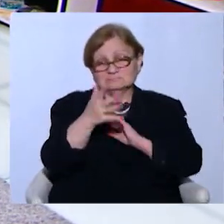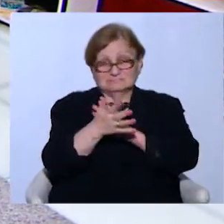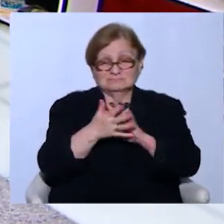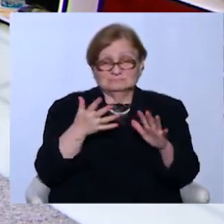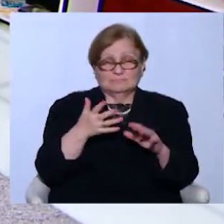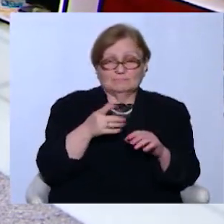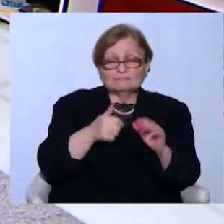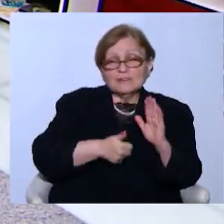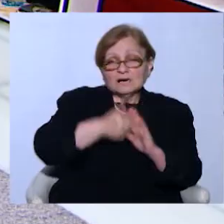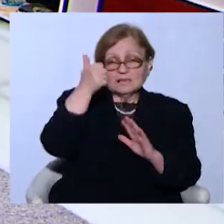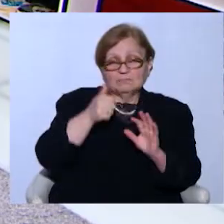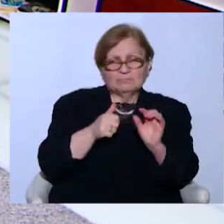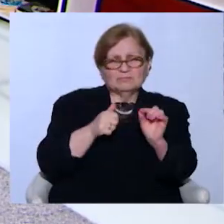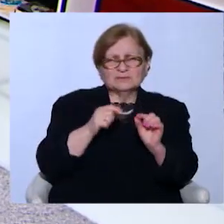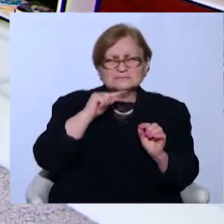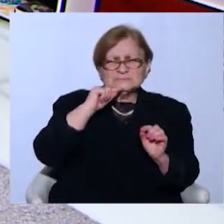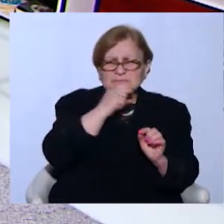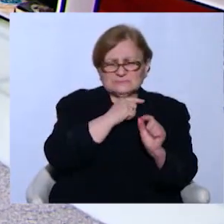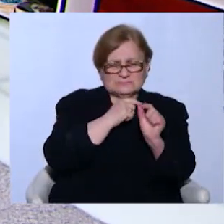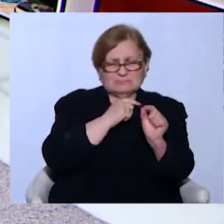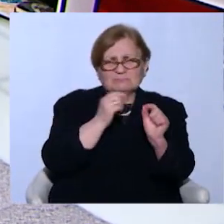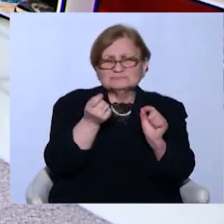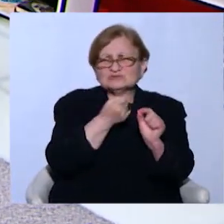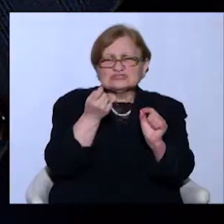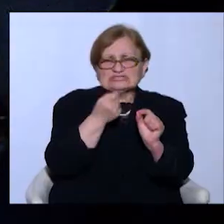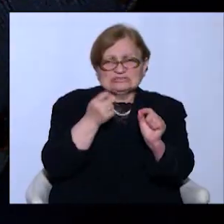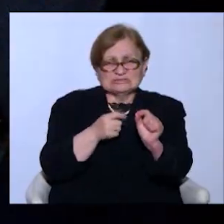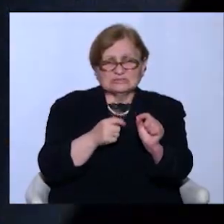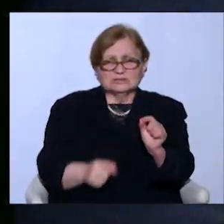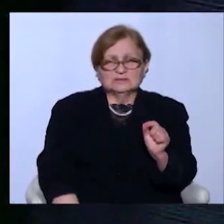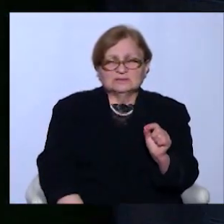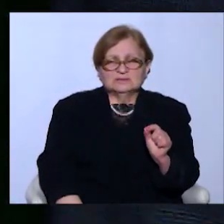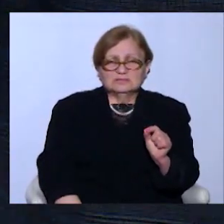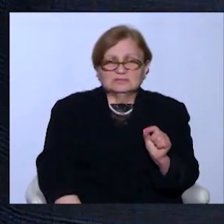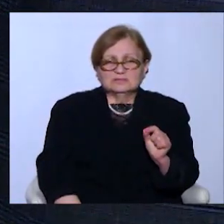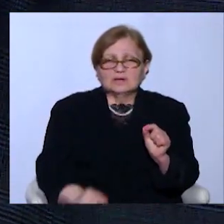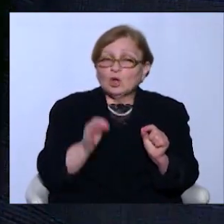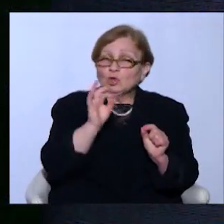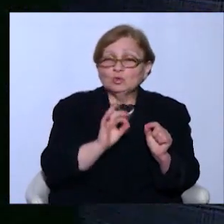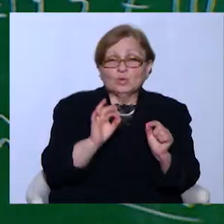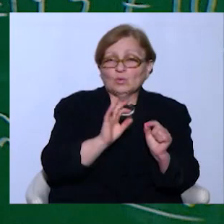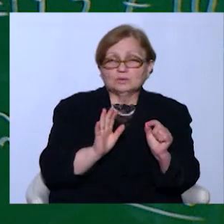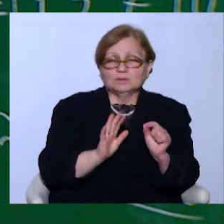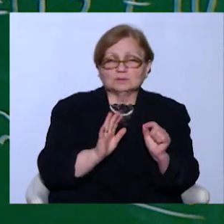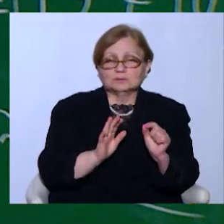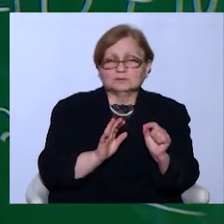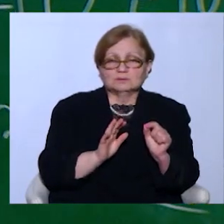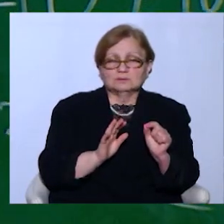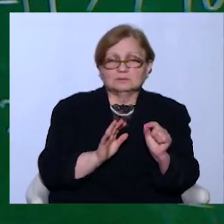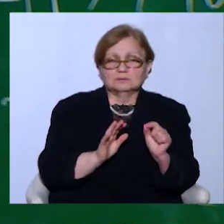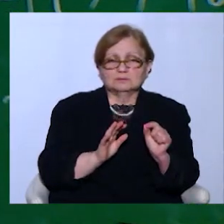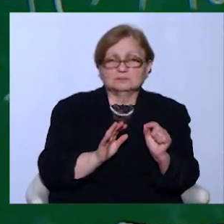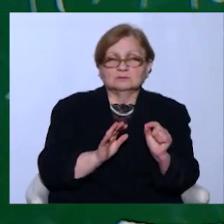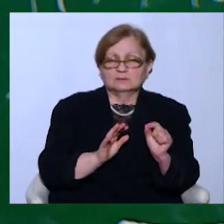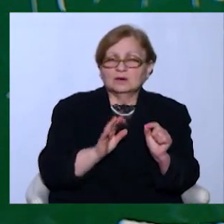ნიშნული თავდაპირველი ნიშნული იყოს, აი აქ პრინციპში უფრო დაბლიდანაც უნდა დაგვეწყო, ძალიან დაბალი, მაგრამ 0 არ უნდა იყოს, რამე თუ 0 ნებისმიერ ხარისხში